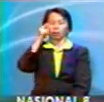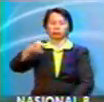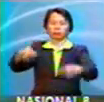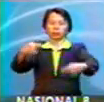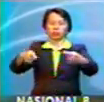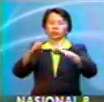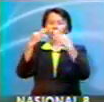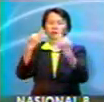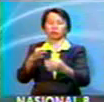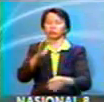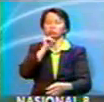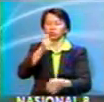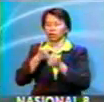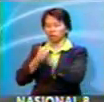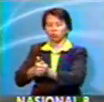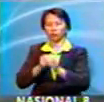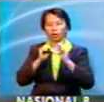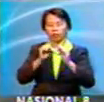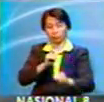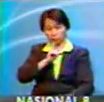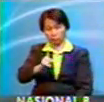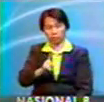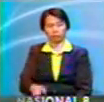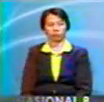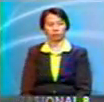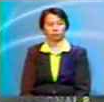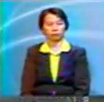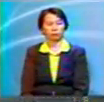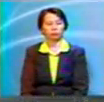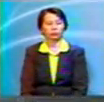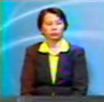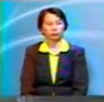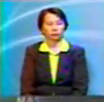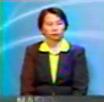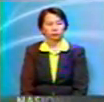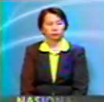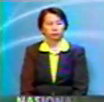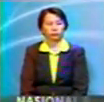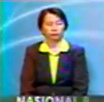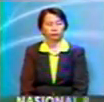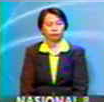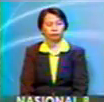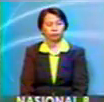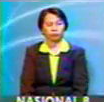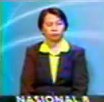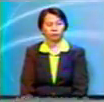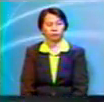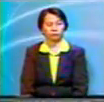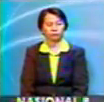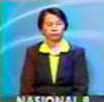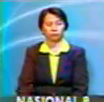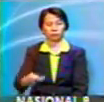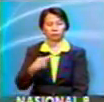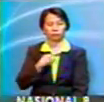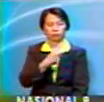sengketa keluarga tidak berlandaskan ajaran Islam yang sebenar. Ha, tak ada gap pun, ada saku. Kita